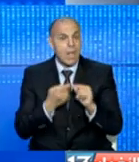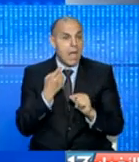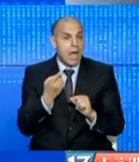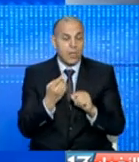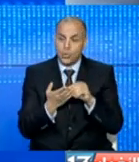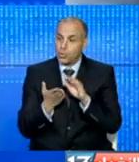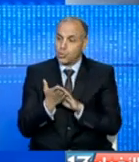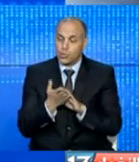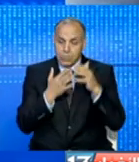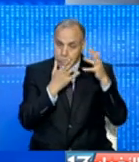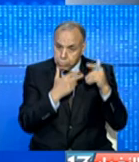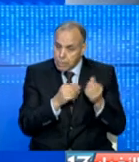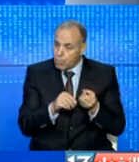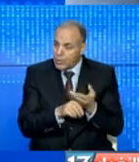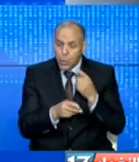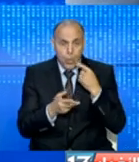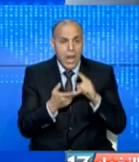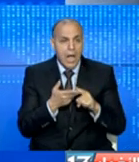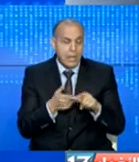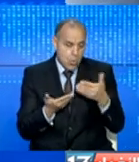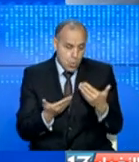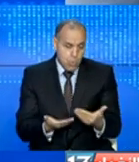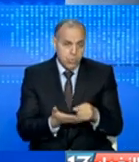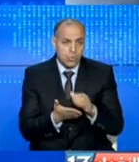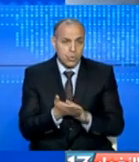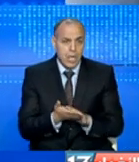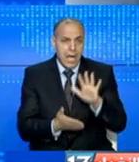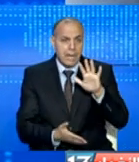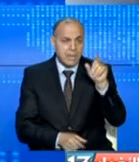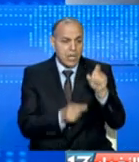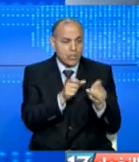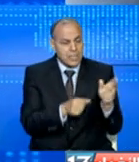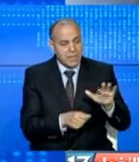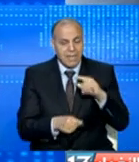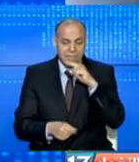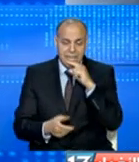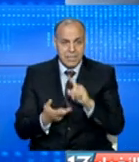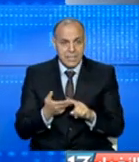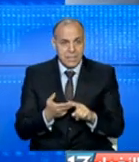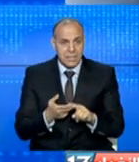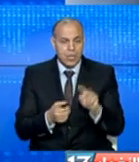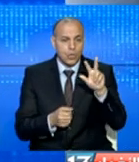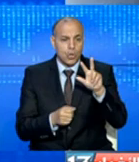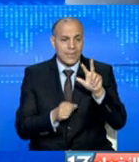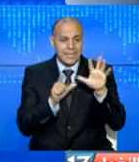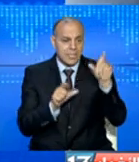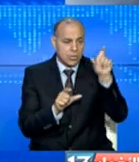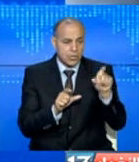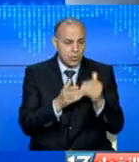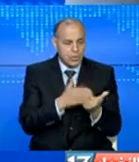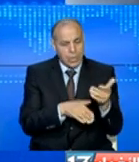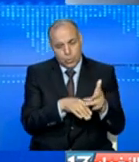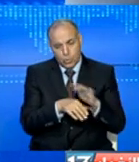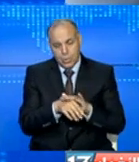تشير اخر المعطيات التي صدرت اليوم عن تسجيل خمس حالات وفاه بس وسبعه وثلاثين اصابه جديده